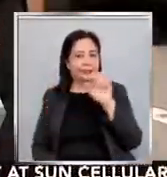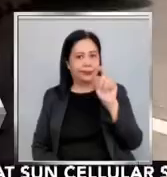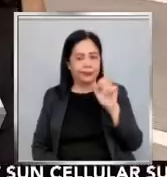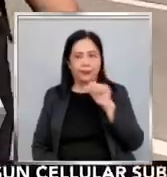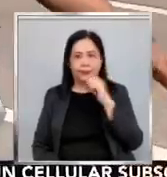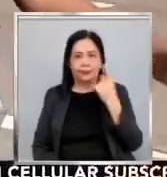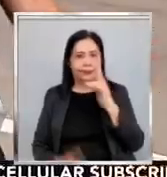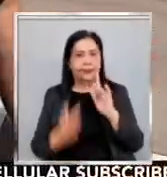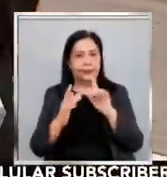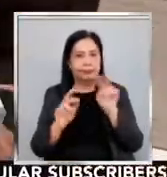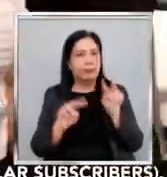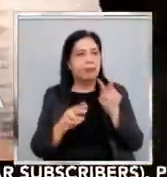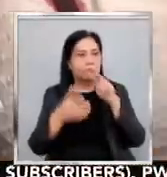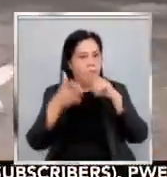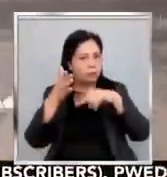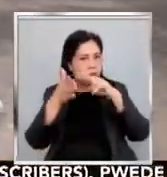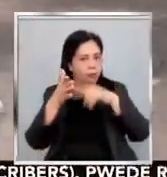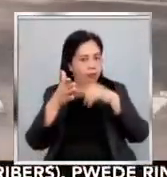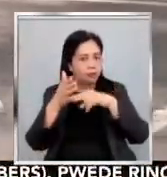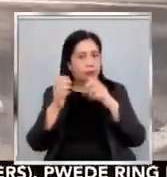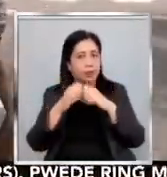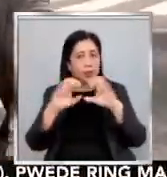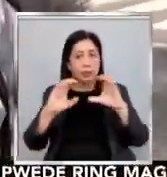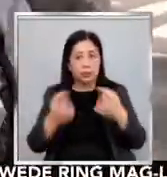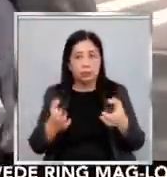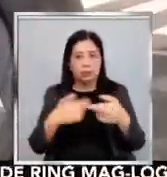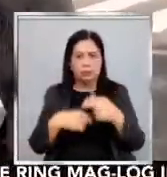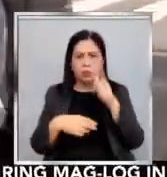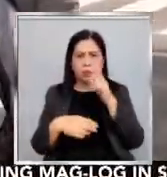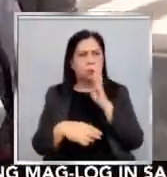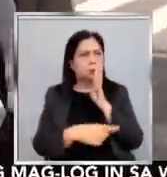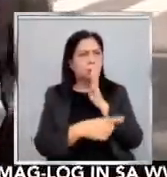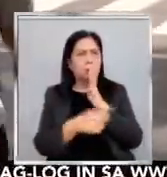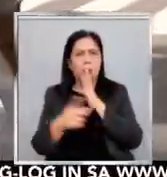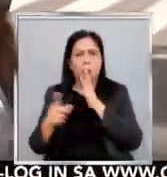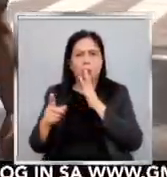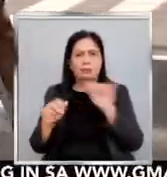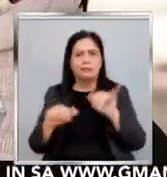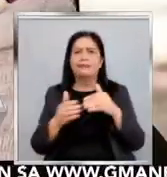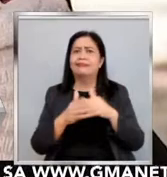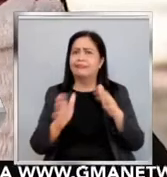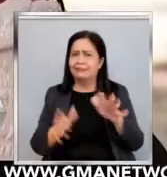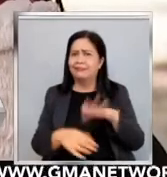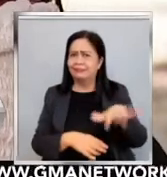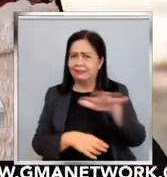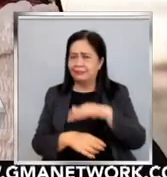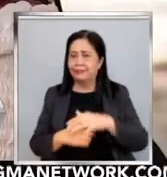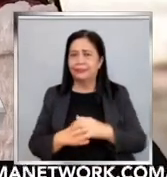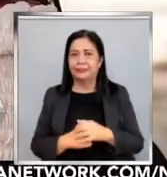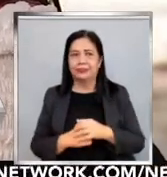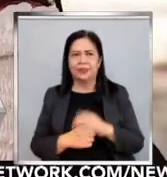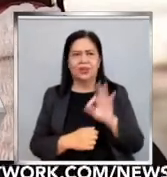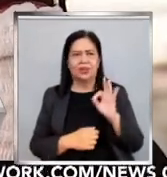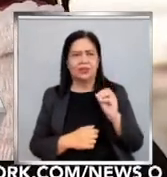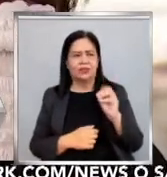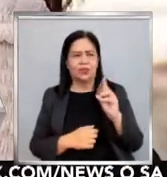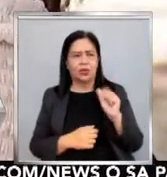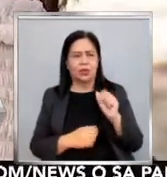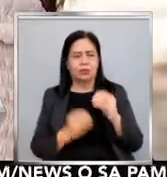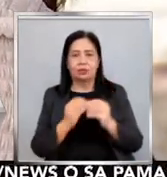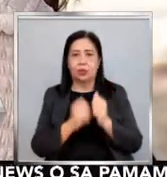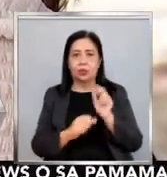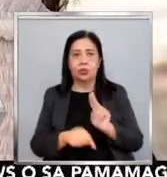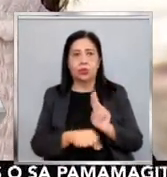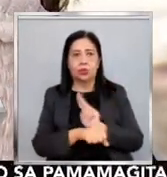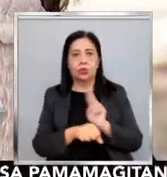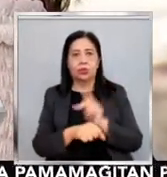nababasa. Kahit sa klase, bukang bibig na rin daw ito ng mga estudyante niya. Yung Forda kasi commonly ginagamit siya parang kung sa